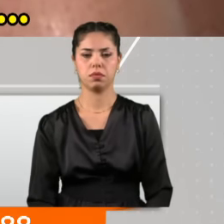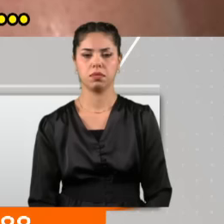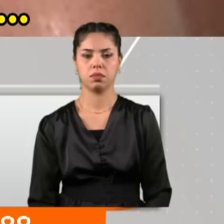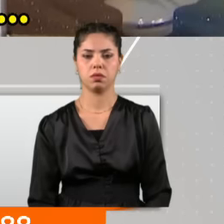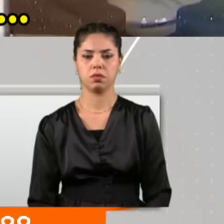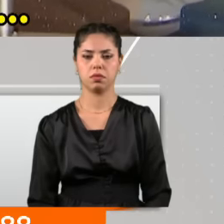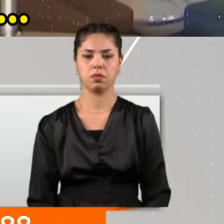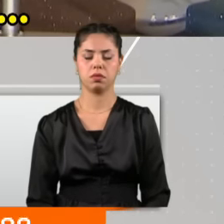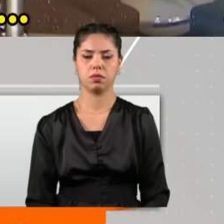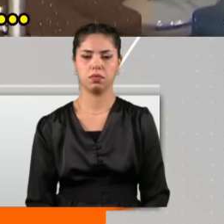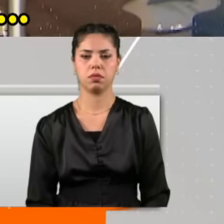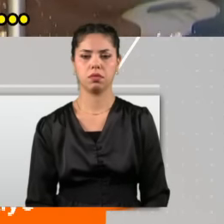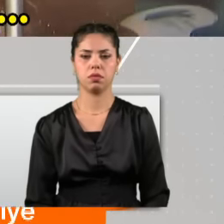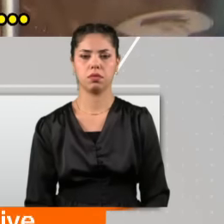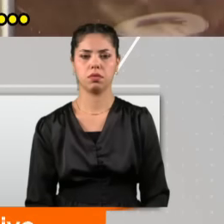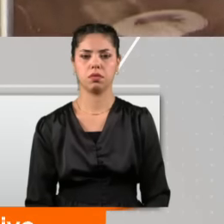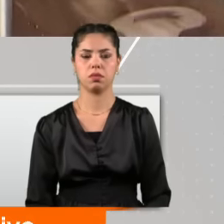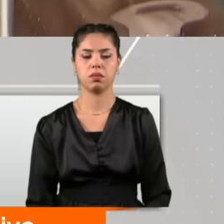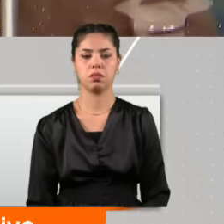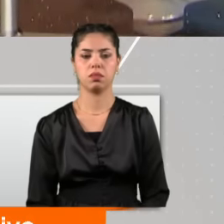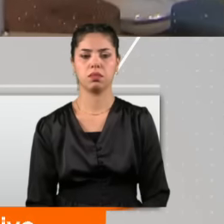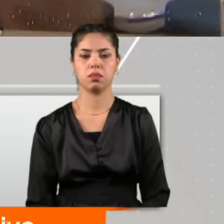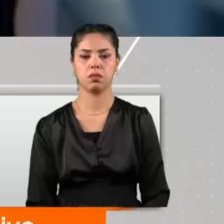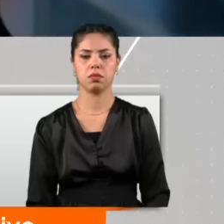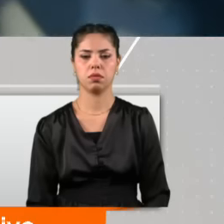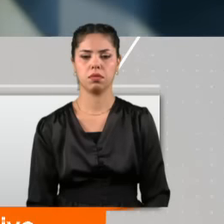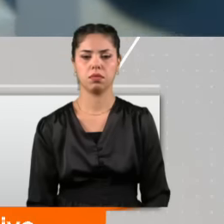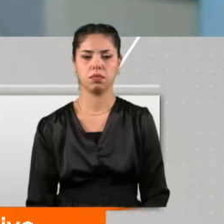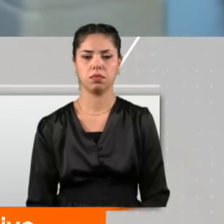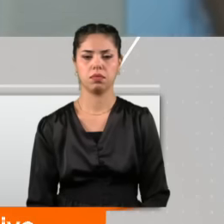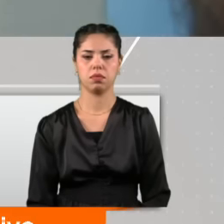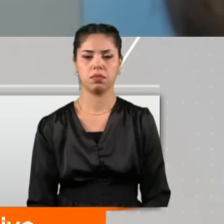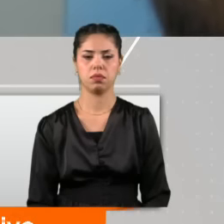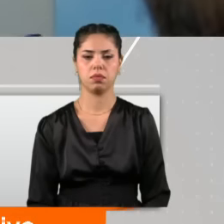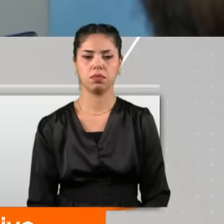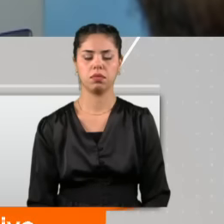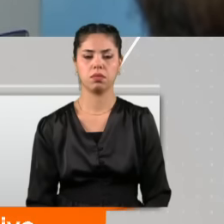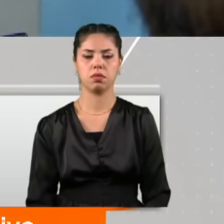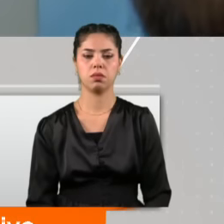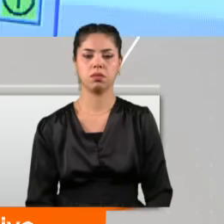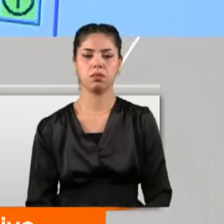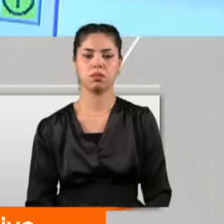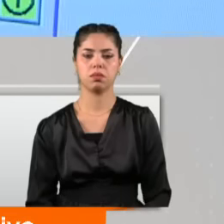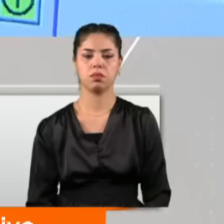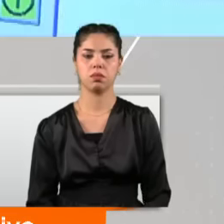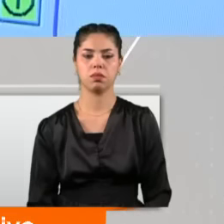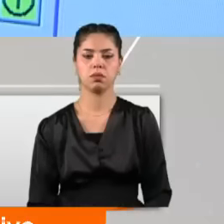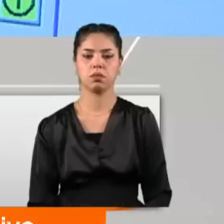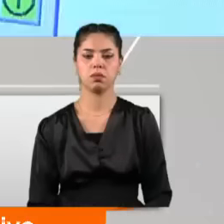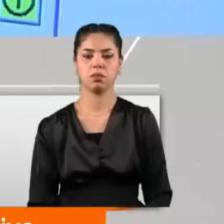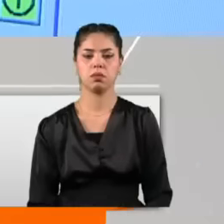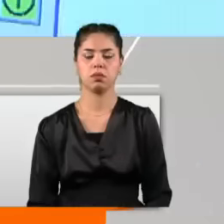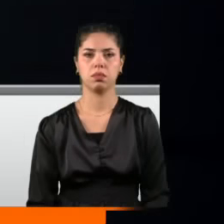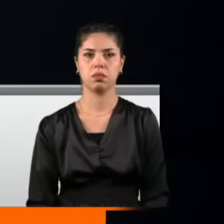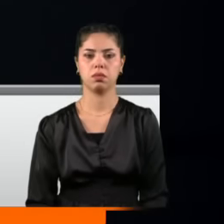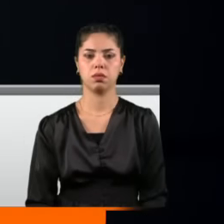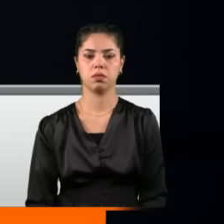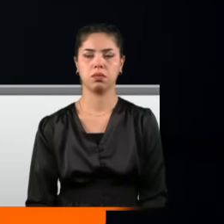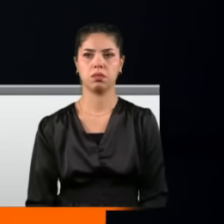veya 3 sene önce 3,5 milyon dolar civarında devlete götürdüm. Yani 3,5 milyon dolar civarında ben götürdüm, parayı da